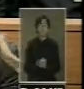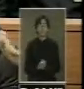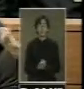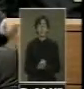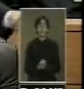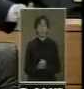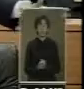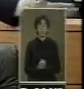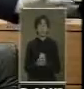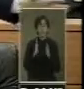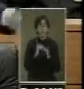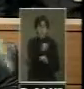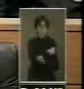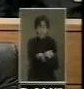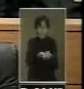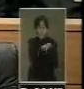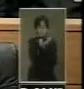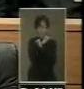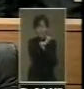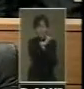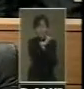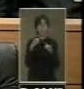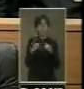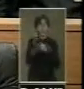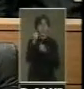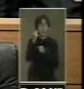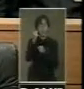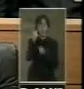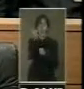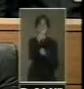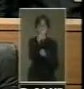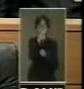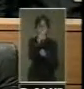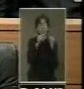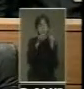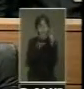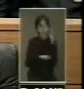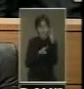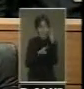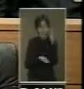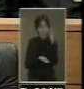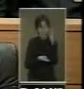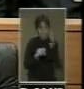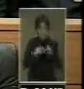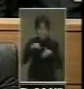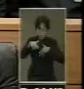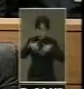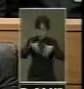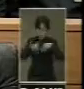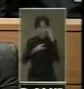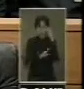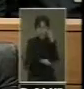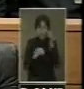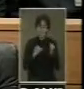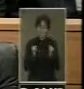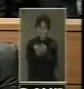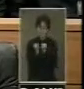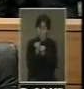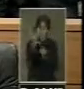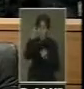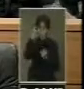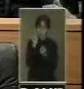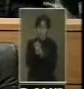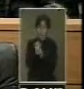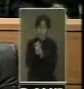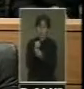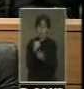นักรบศรีวิชัยมาจากไหนครับแต่ผมไม่ได้บอกคนใต้ทั้งหมดคนใต้เป็นมิตรกับผมเยอะครับแต่ผมก